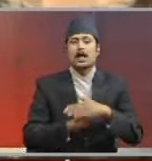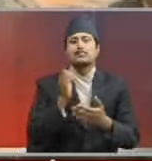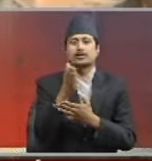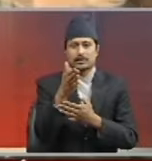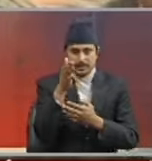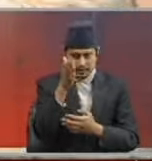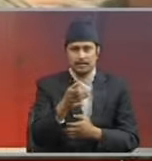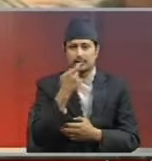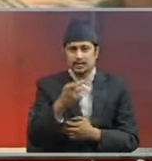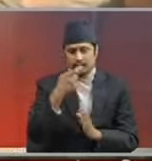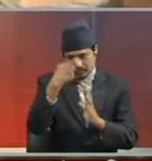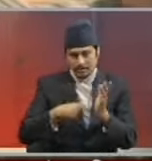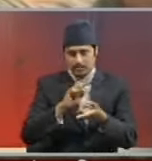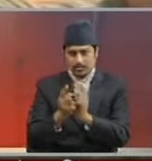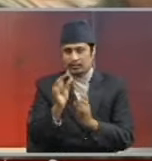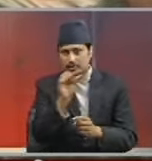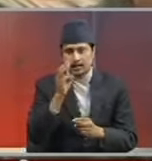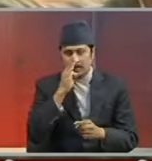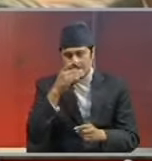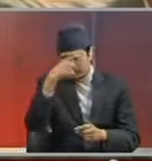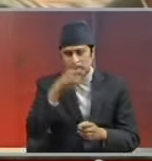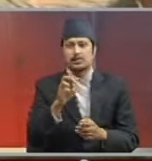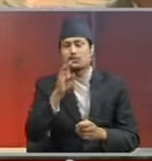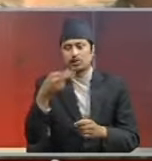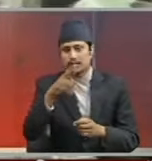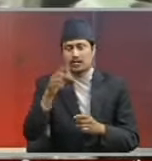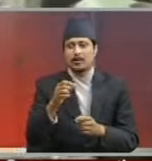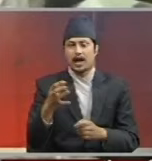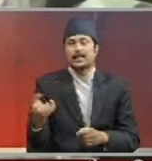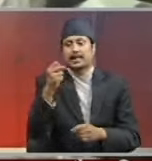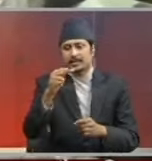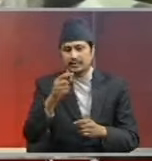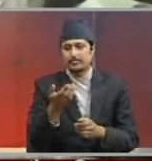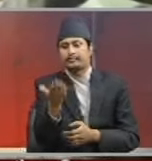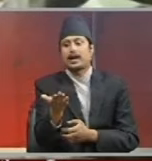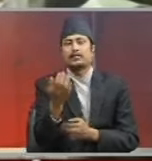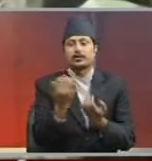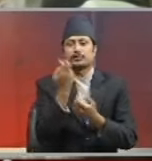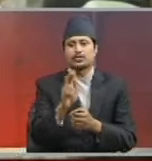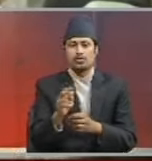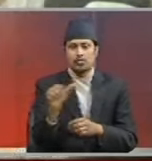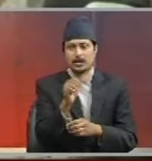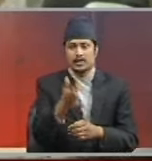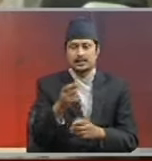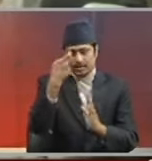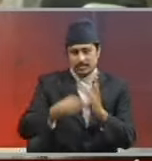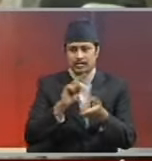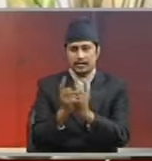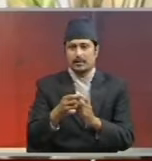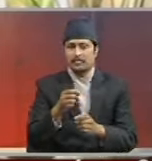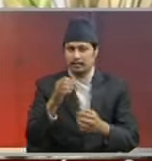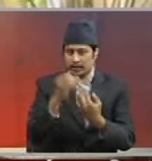प्रधानमन्त्री दाहालले भने संविधान संशोधनका विषयमा मधेसी मोर्चाको आधिकारिक धारणा मागेका थिए। उनले संविधान संशोधन